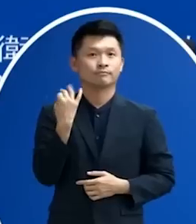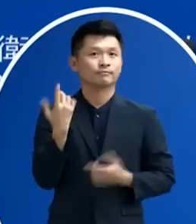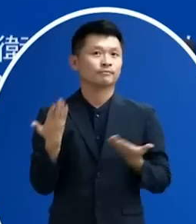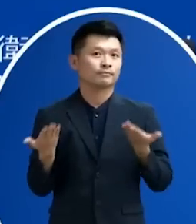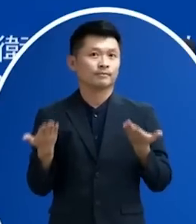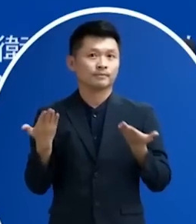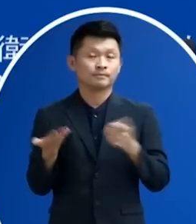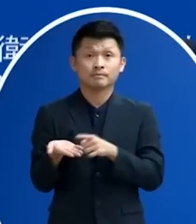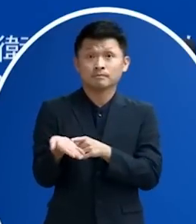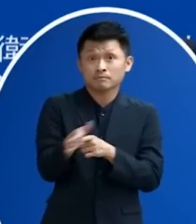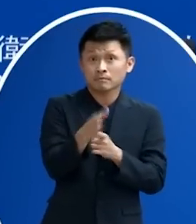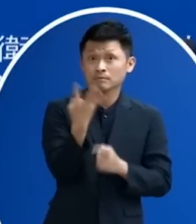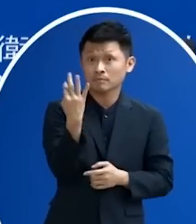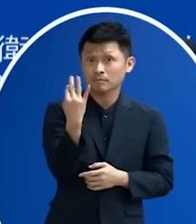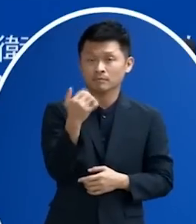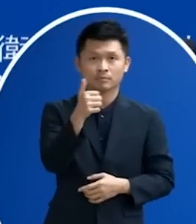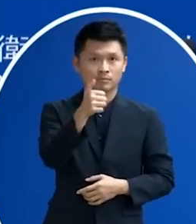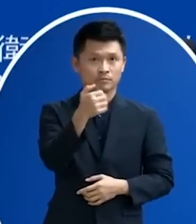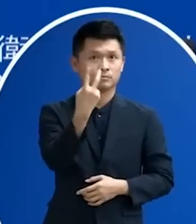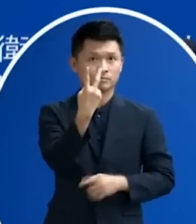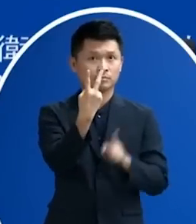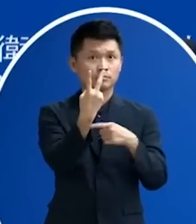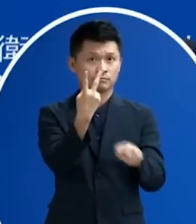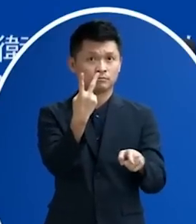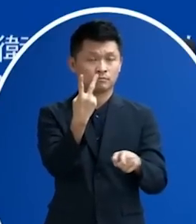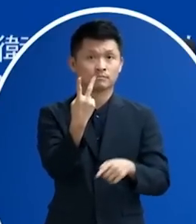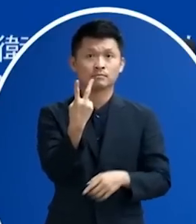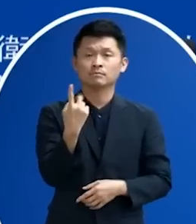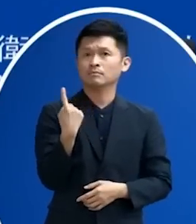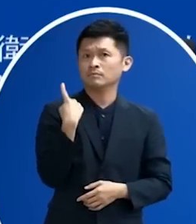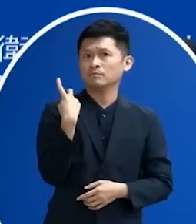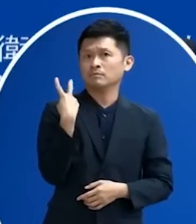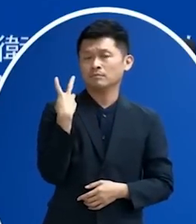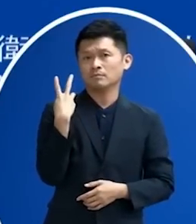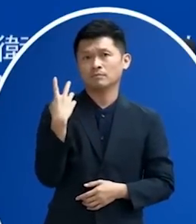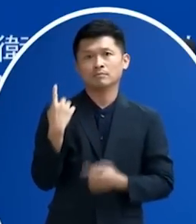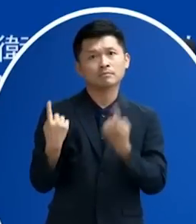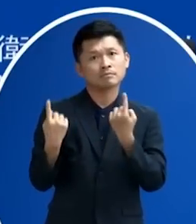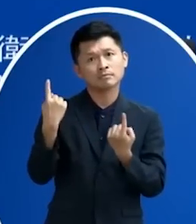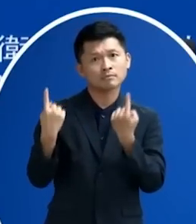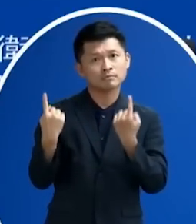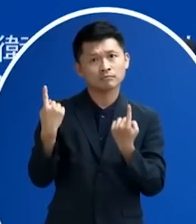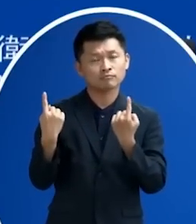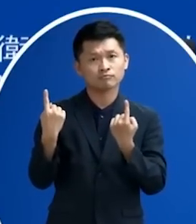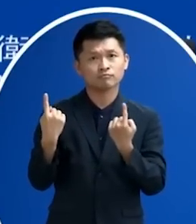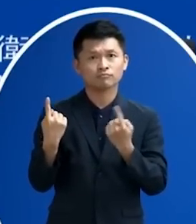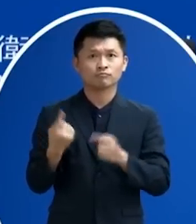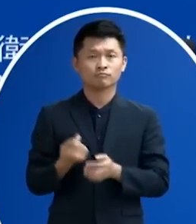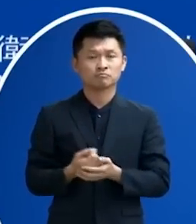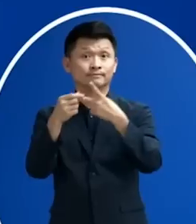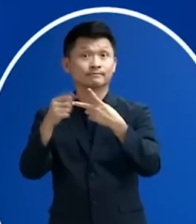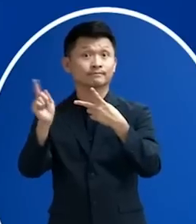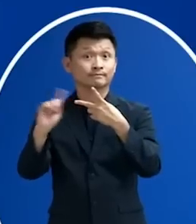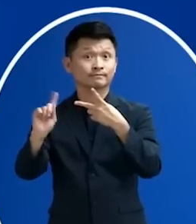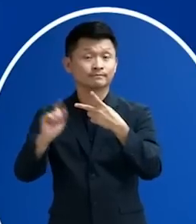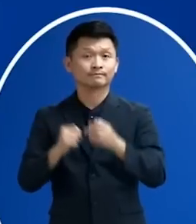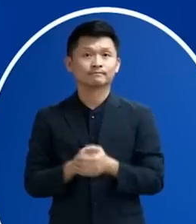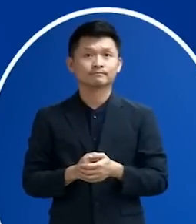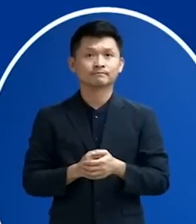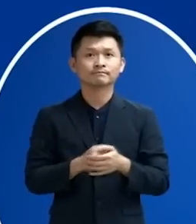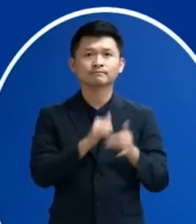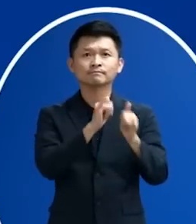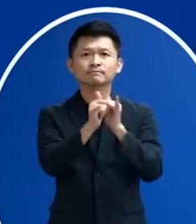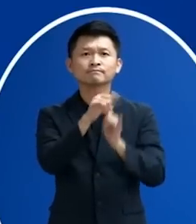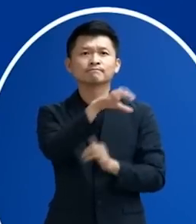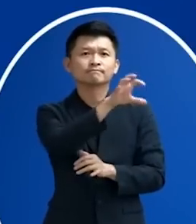那死亡的病例数52位，跟我们之前几天的看起来大致上还是维持在一个相当的一个程度。 各界这